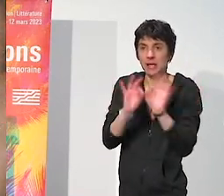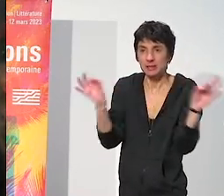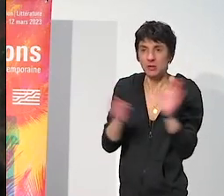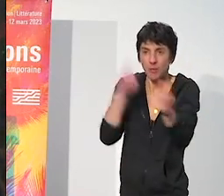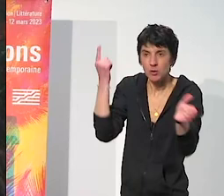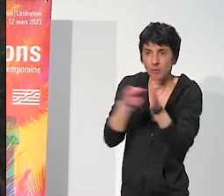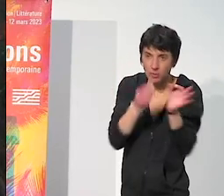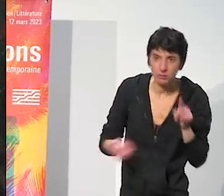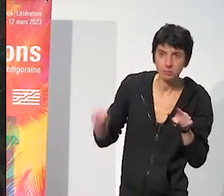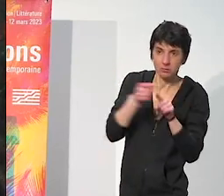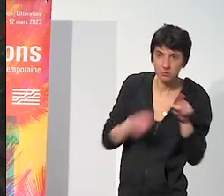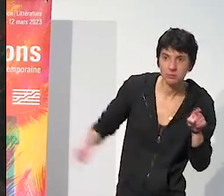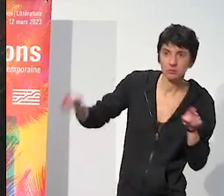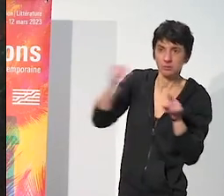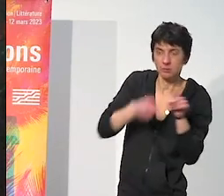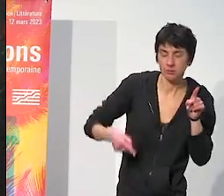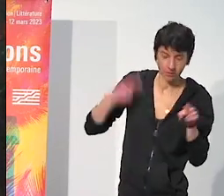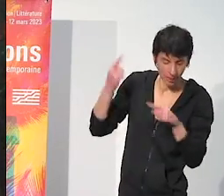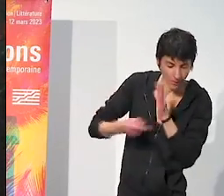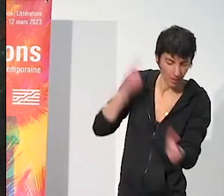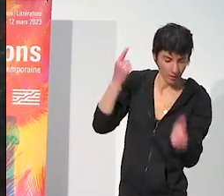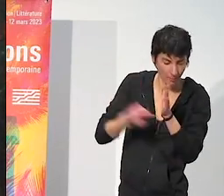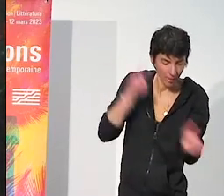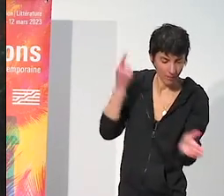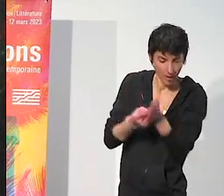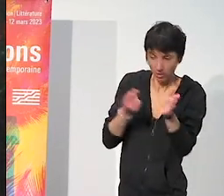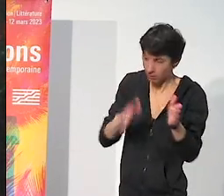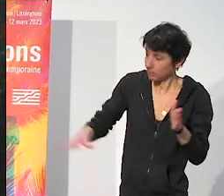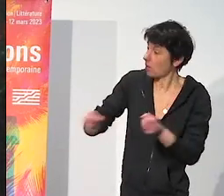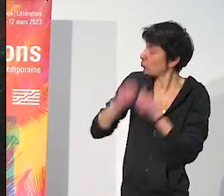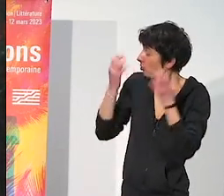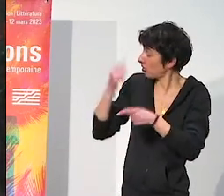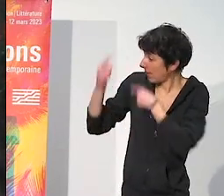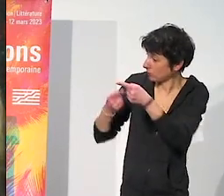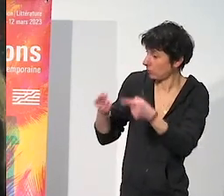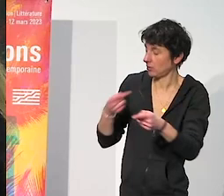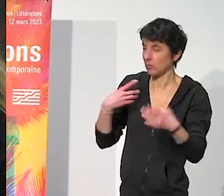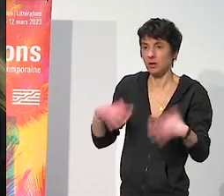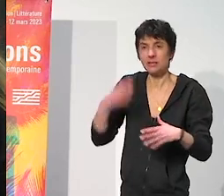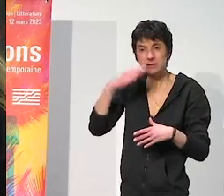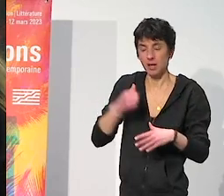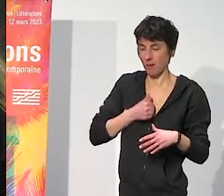atteint plusieurs générations. Moi, je pense que j'en ai entendu parler, mais